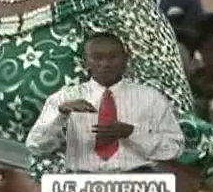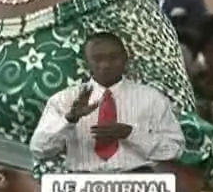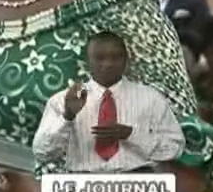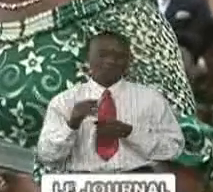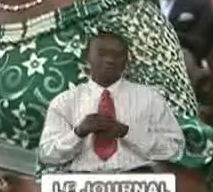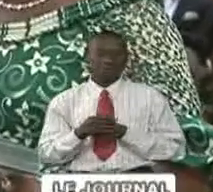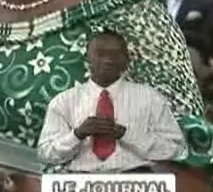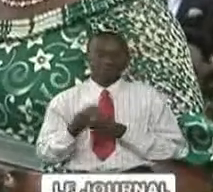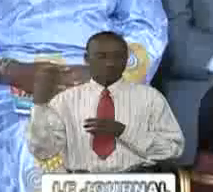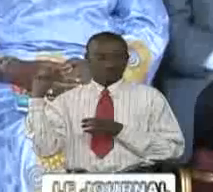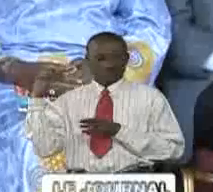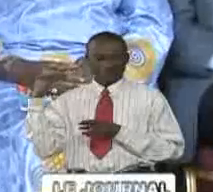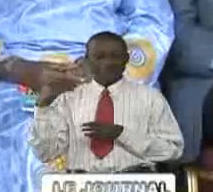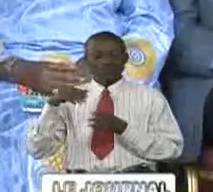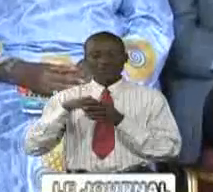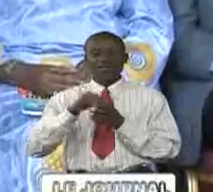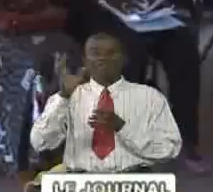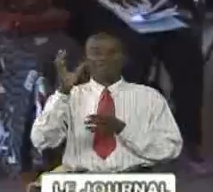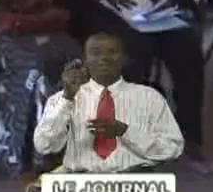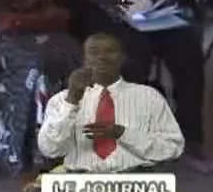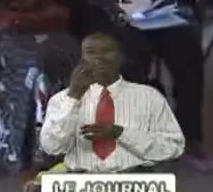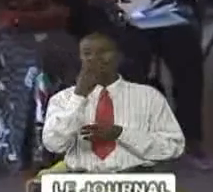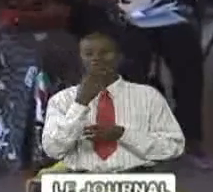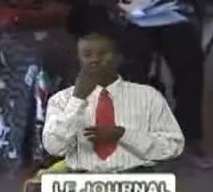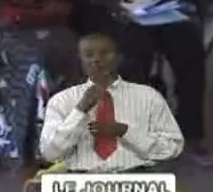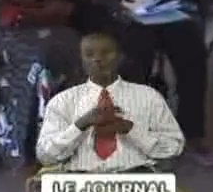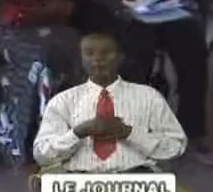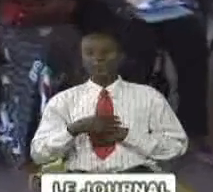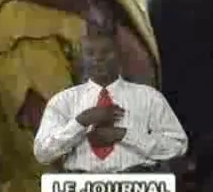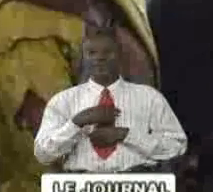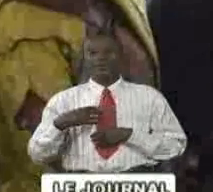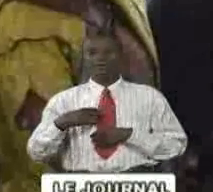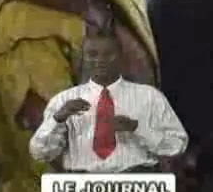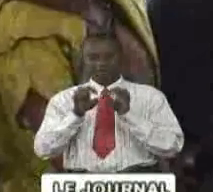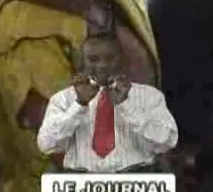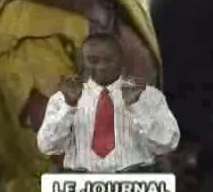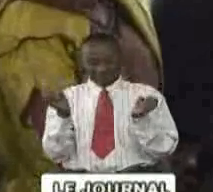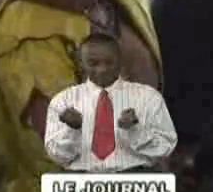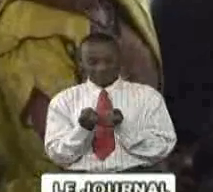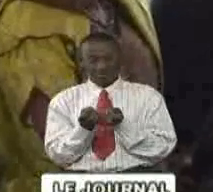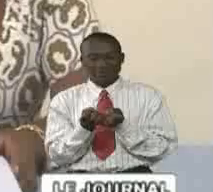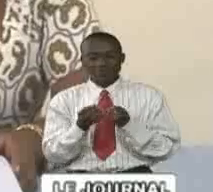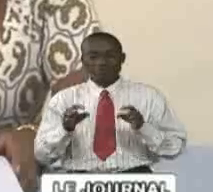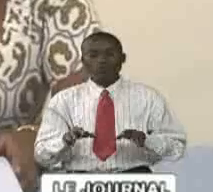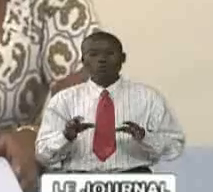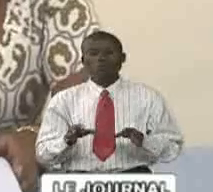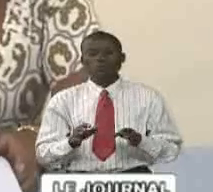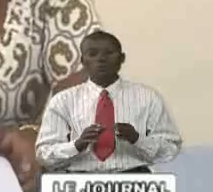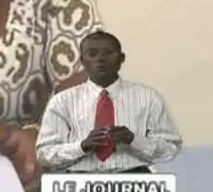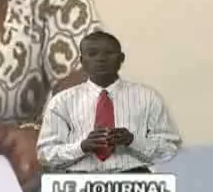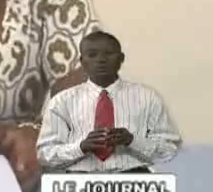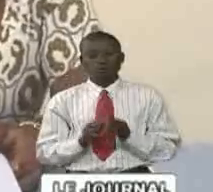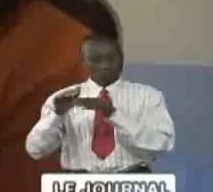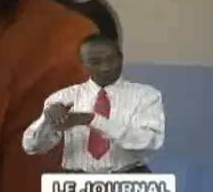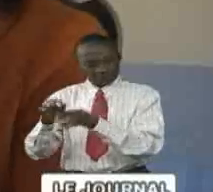mars dernier au village Francophonie, les femmes de la Fédération des entreprises du Congo qui ont pris part active à ces forums ont rencontré